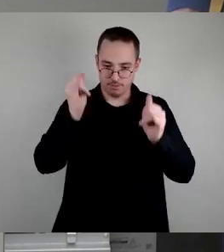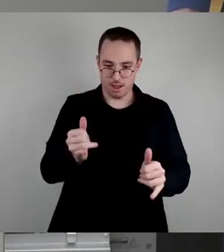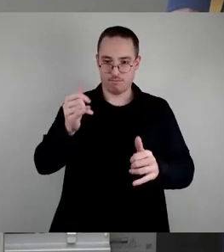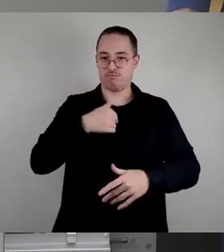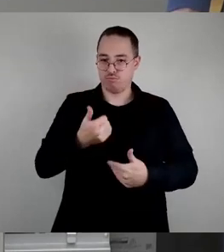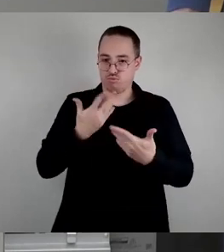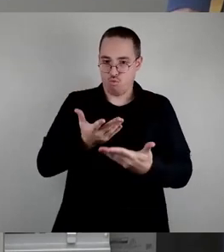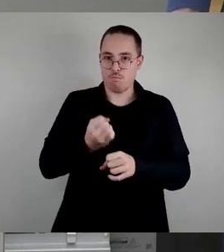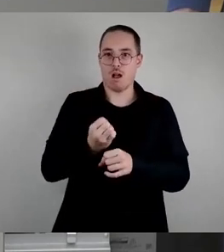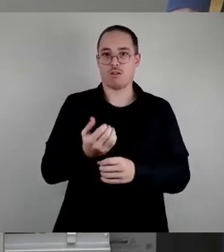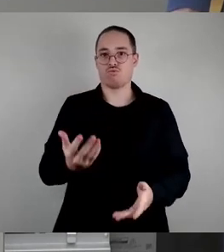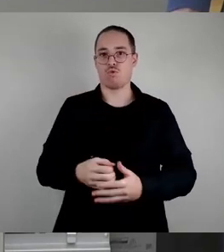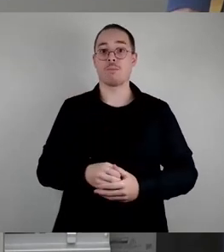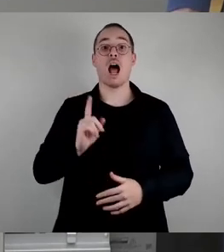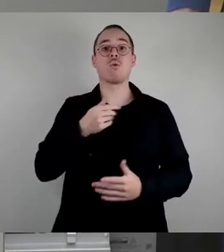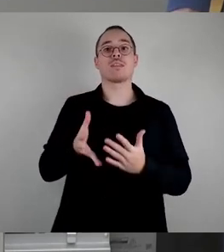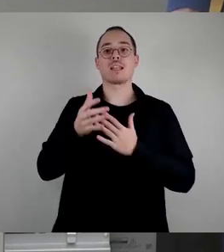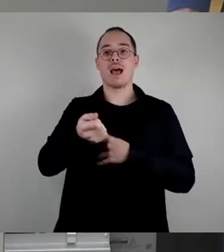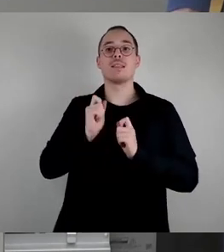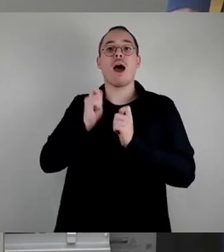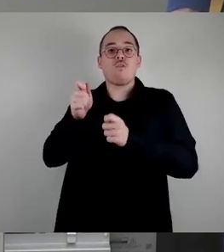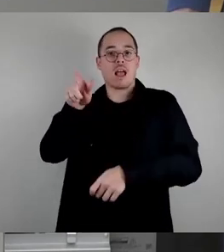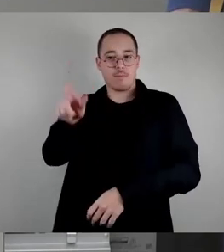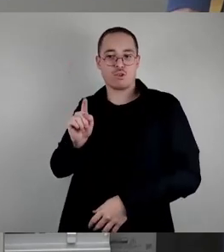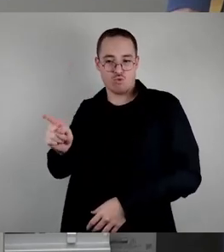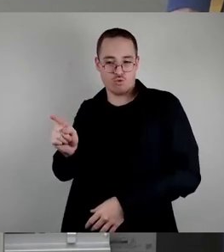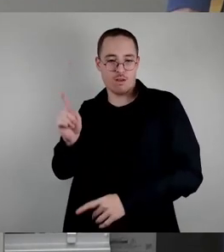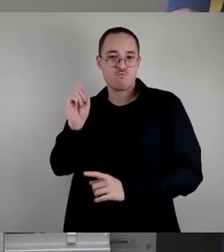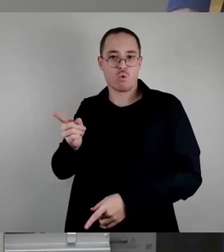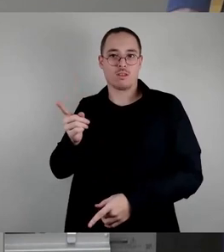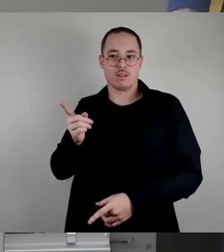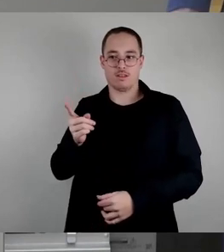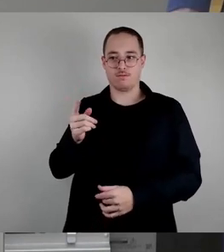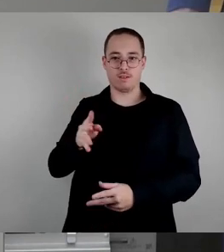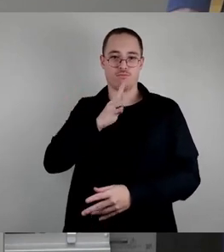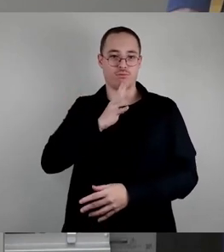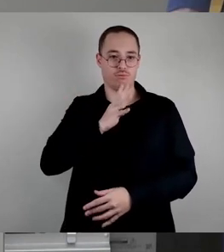Transparenzbeauftragte angehört wird, bevor der Stadtrat das zur Vorlage bekommt. Alles Weitere, wie